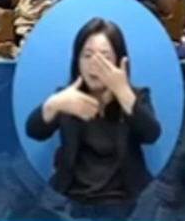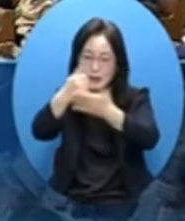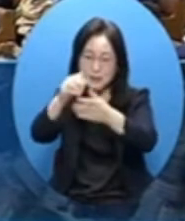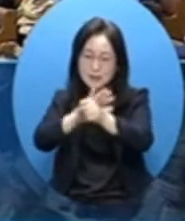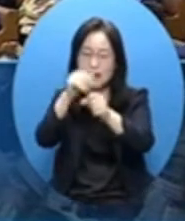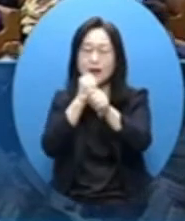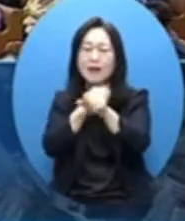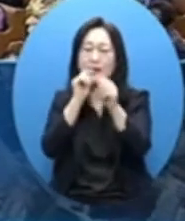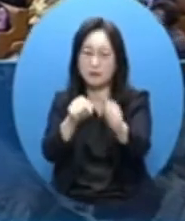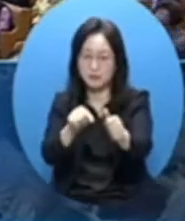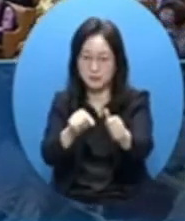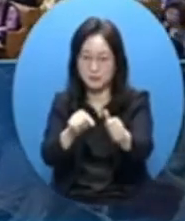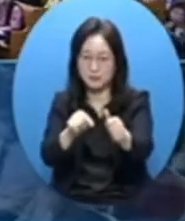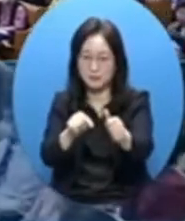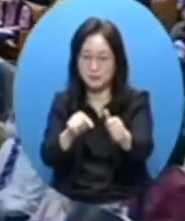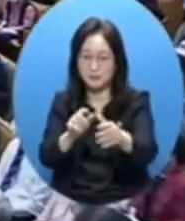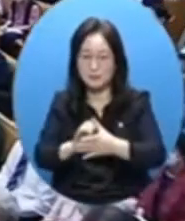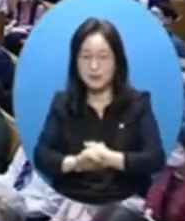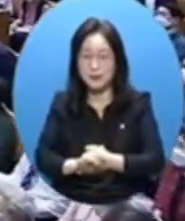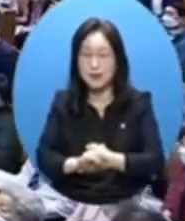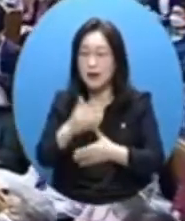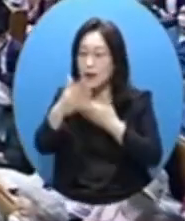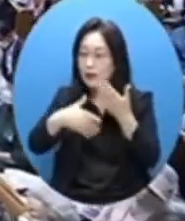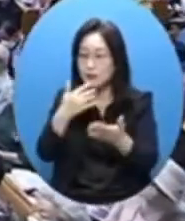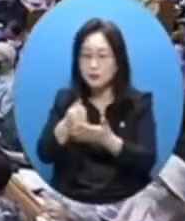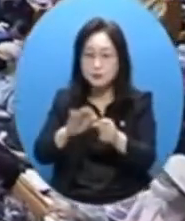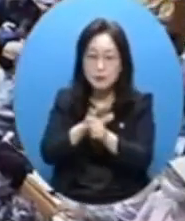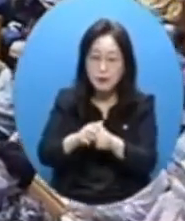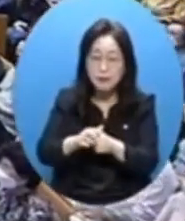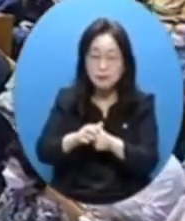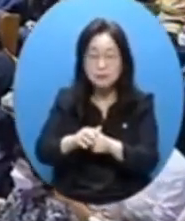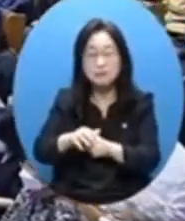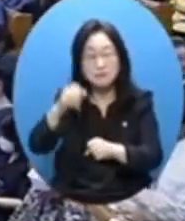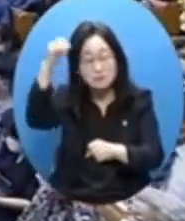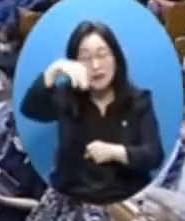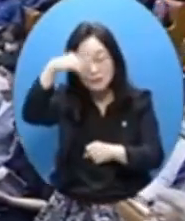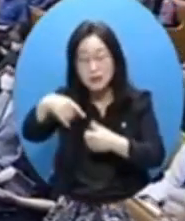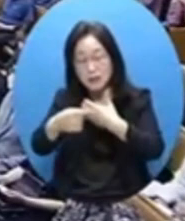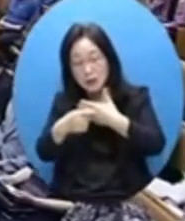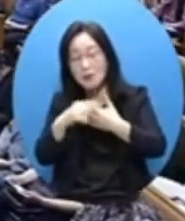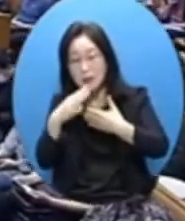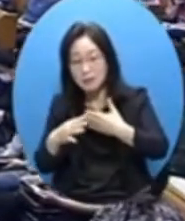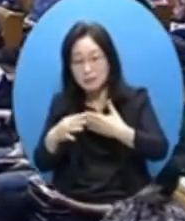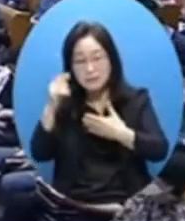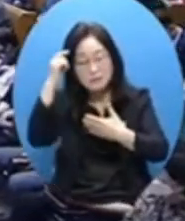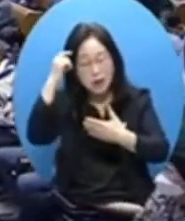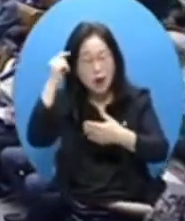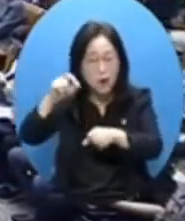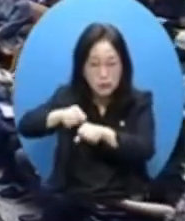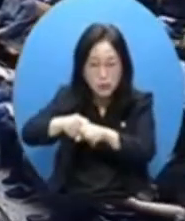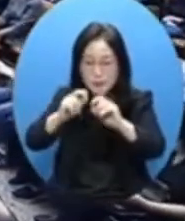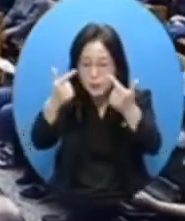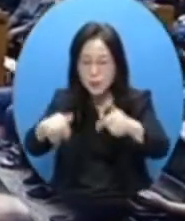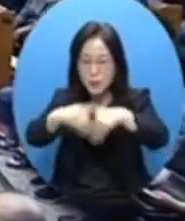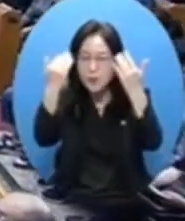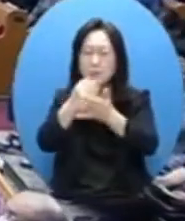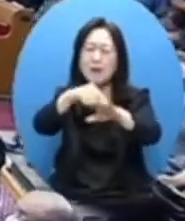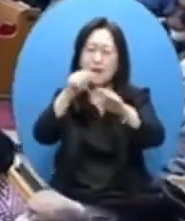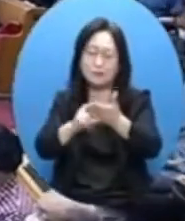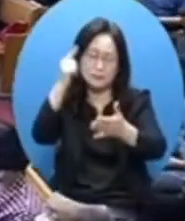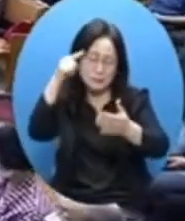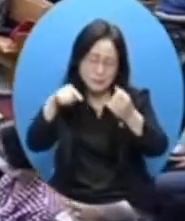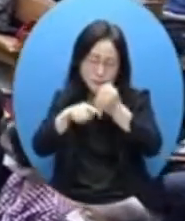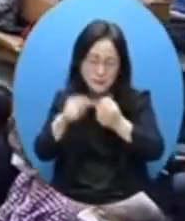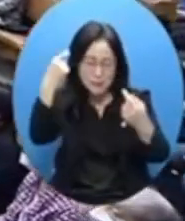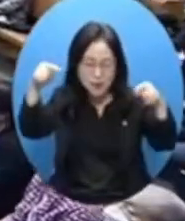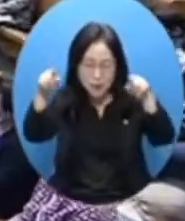사랑하라 하셨으니 하나님을 사랑하되 형식적으로 의식적으로 사랑하는 것이 아니라 온 마음과 뜻과 정성을